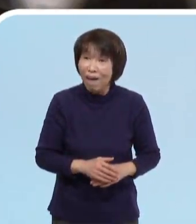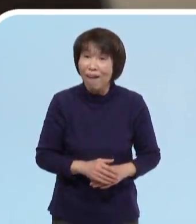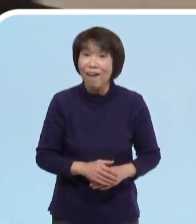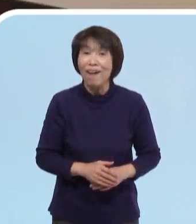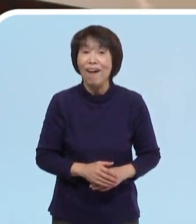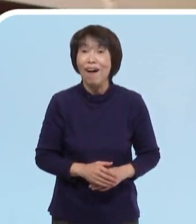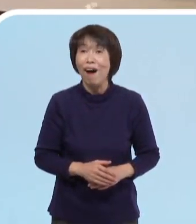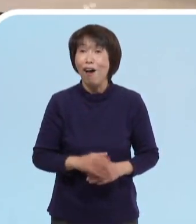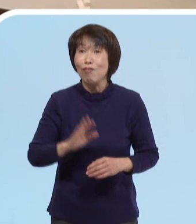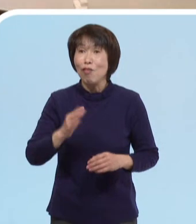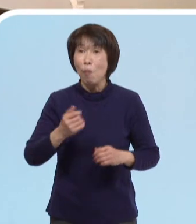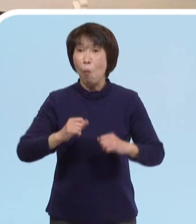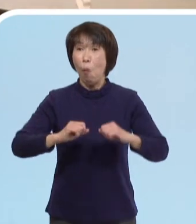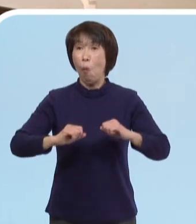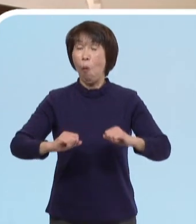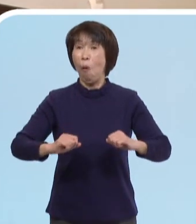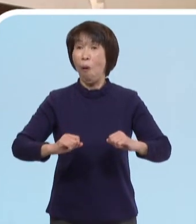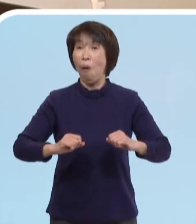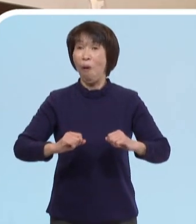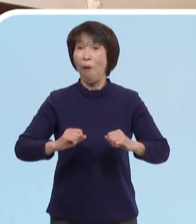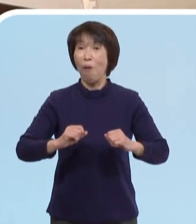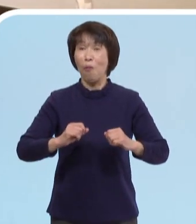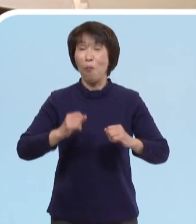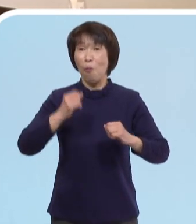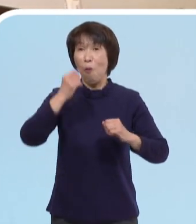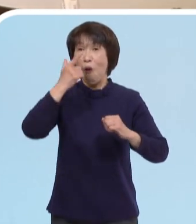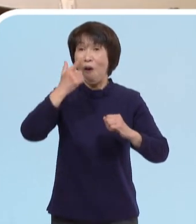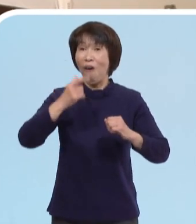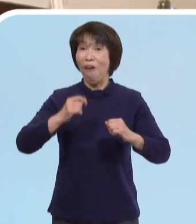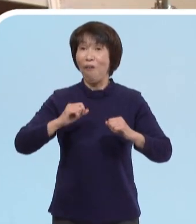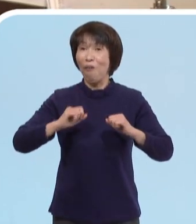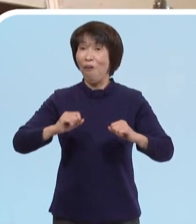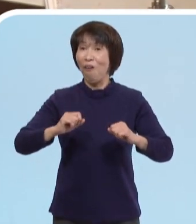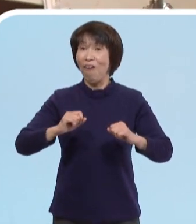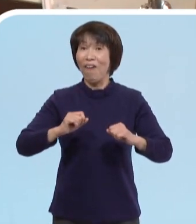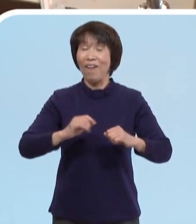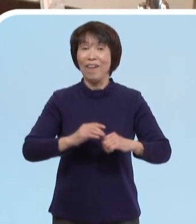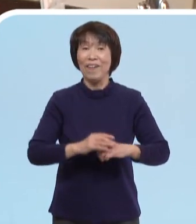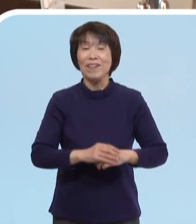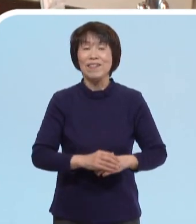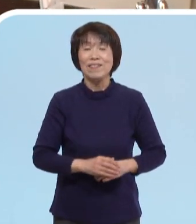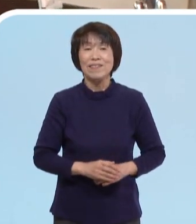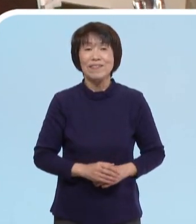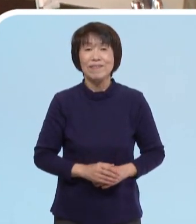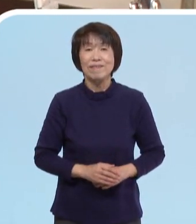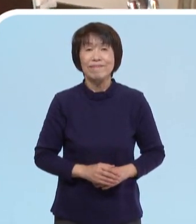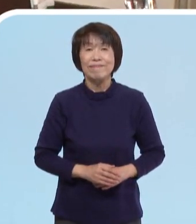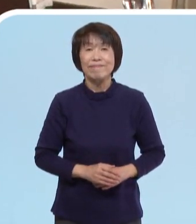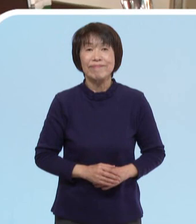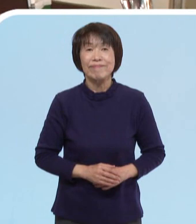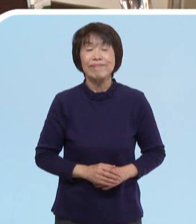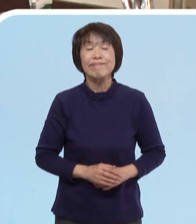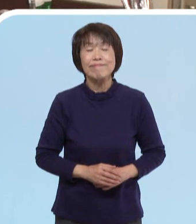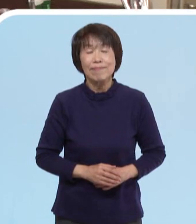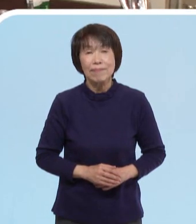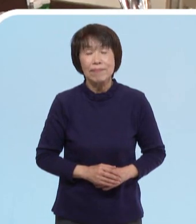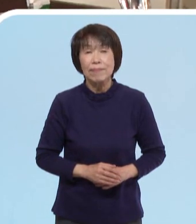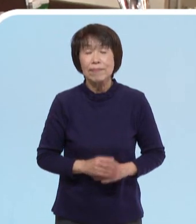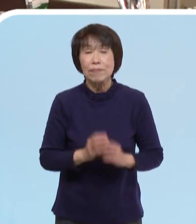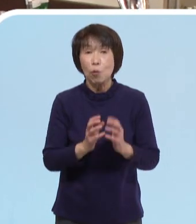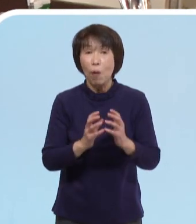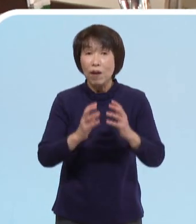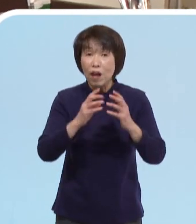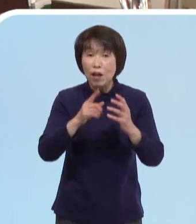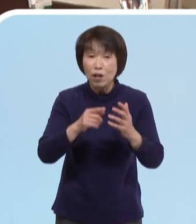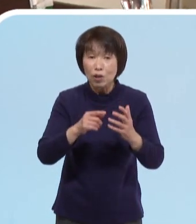か。シャキッと皆さんされてますよ。いや、ということはやっぱこの食べ物という